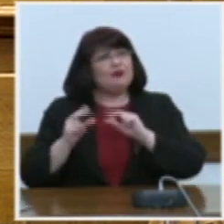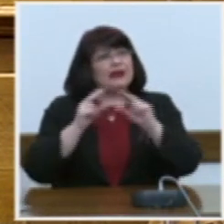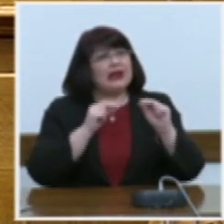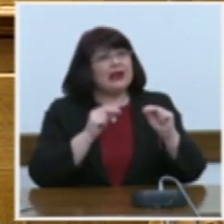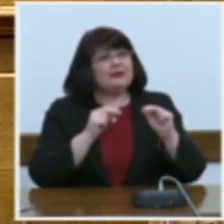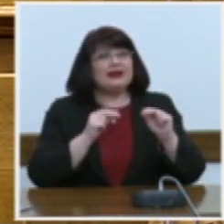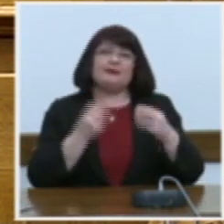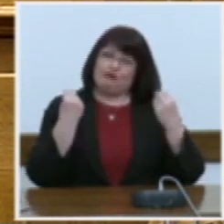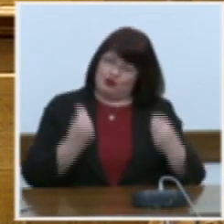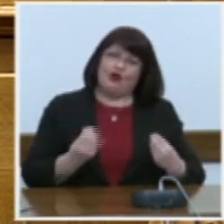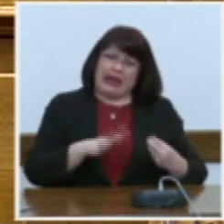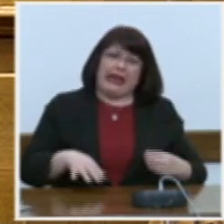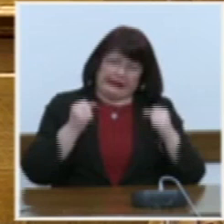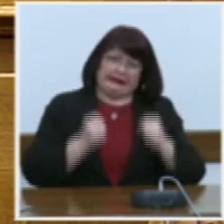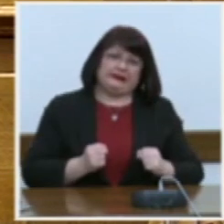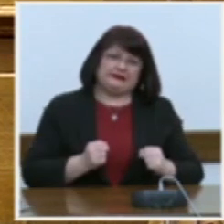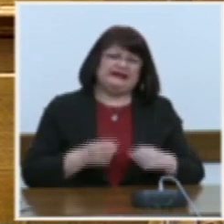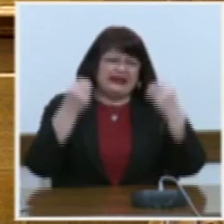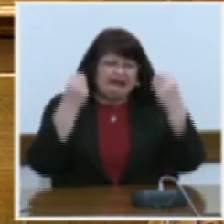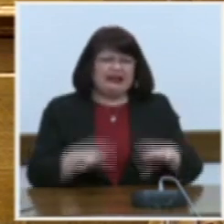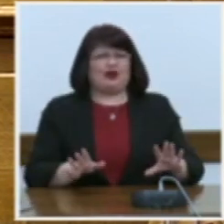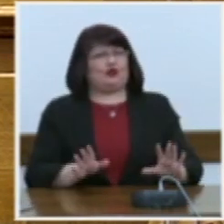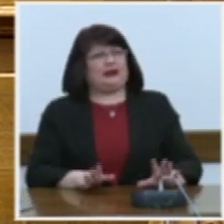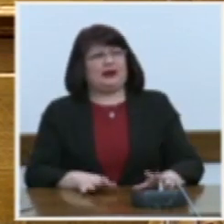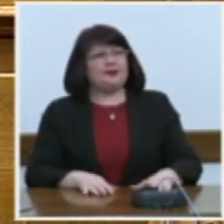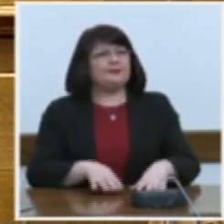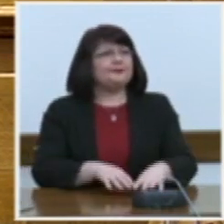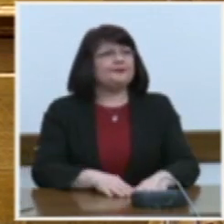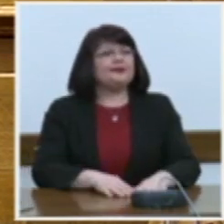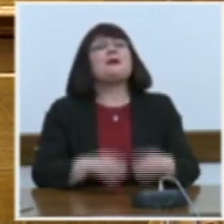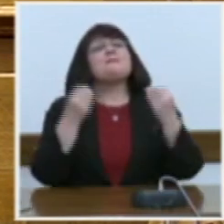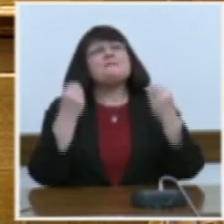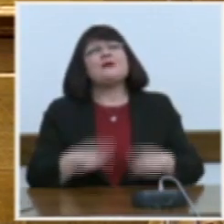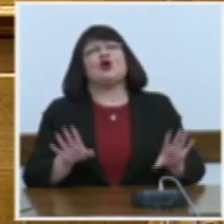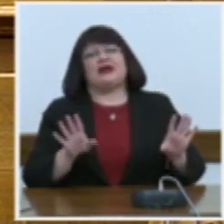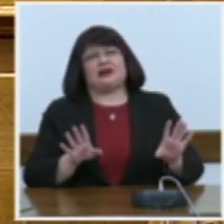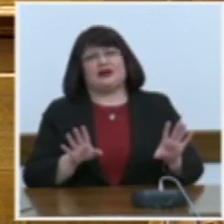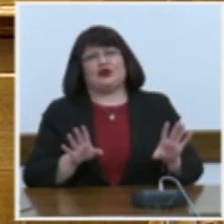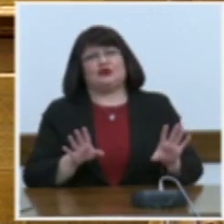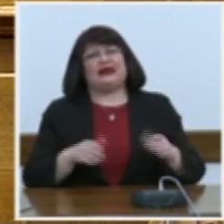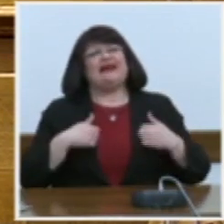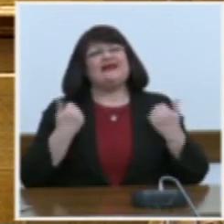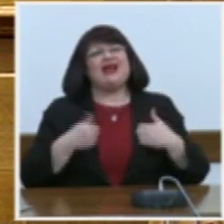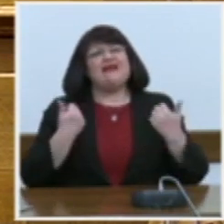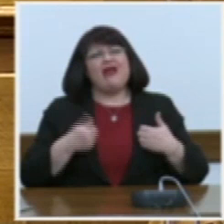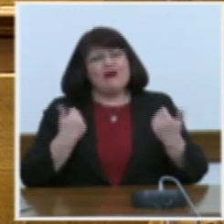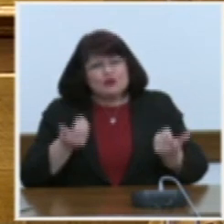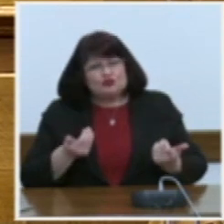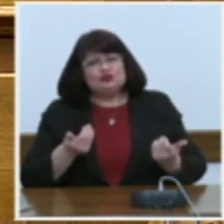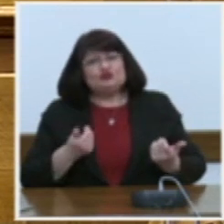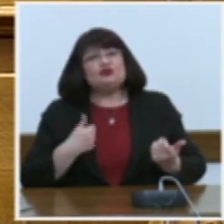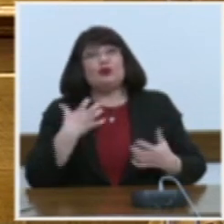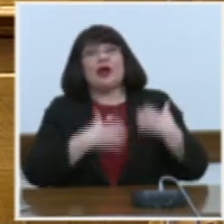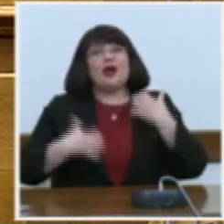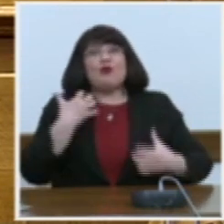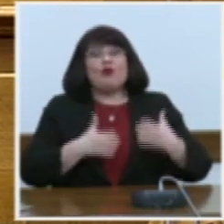είναι καλύτερα. Χειρότερα είναι σήμερα. Πολύ χειρότερα είναι για τους νέους και τις νέες που αγωνιούν αν θα